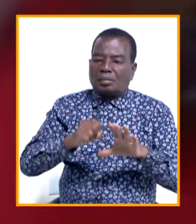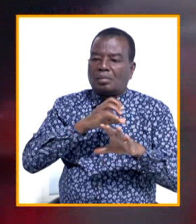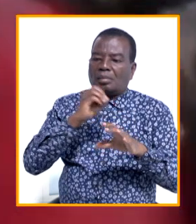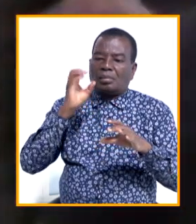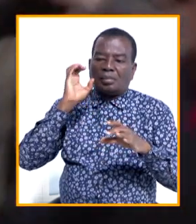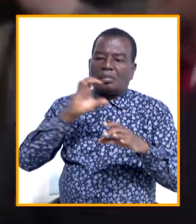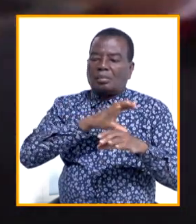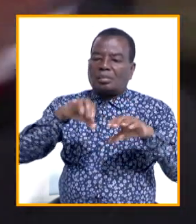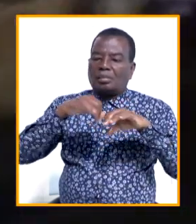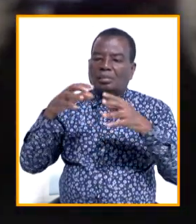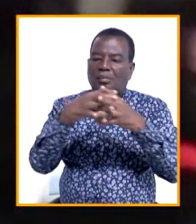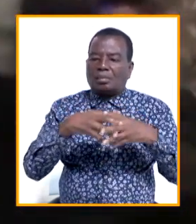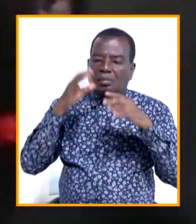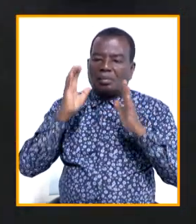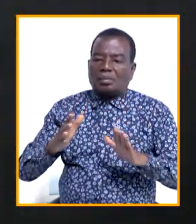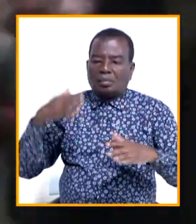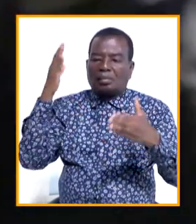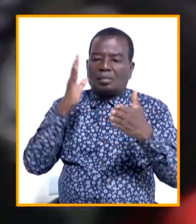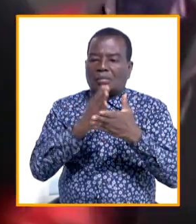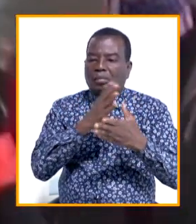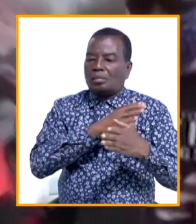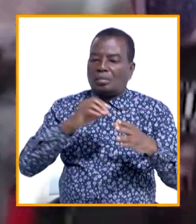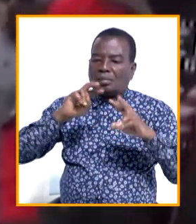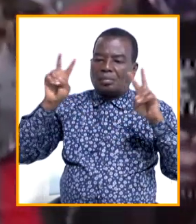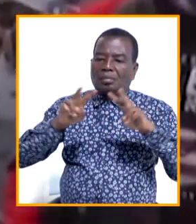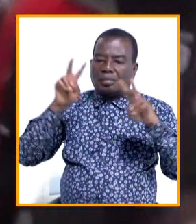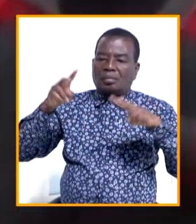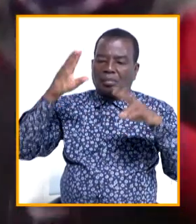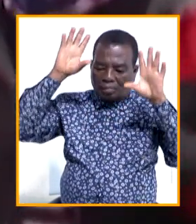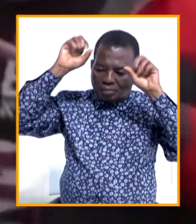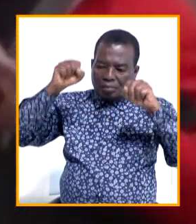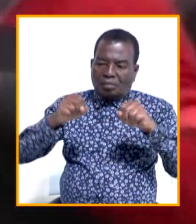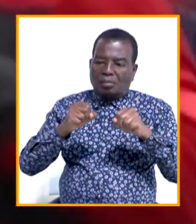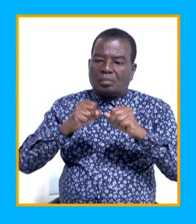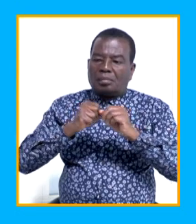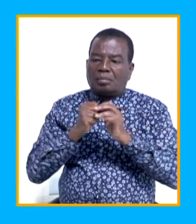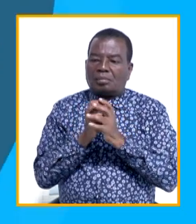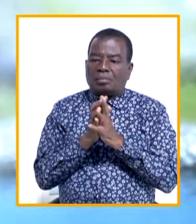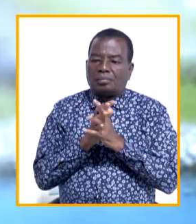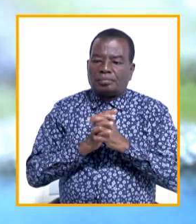afin de tenter d'y empêcher la certification de la victoire du président Joe